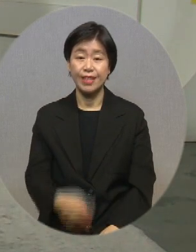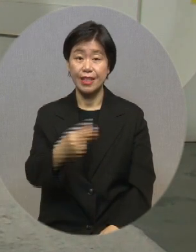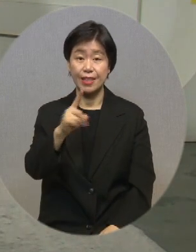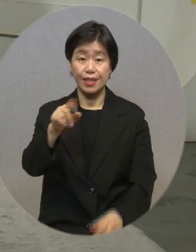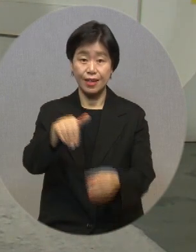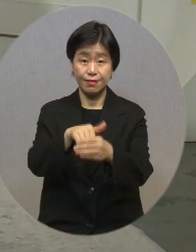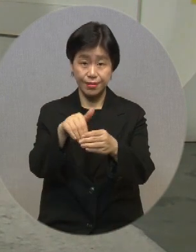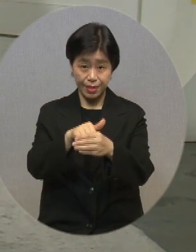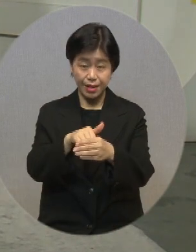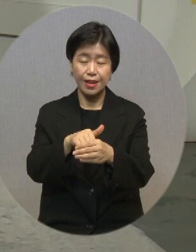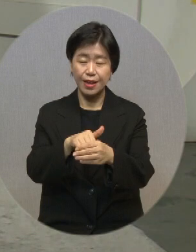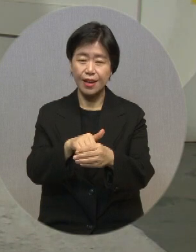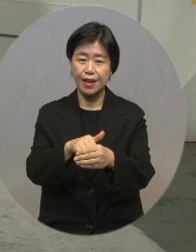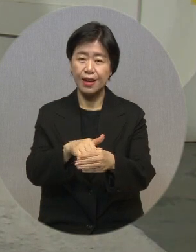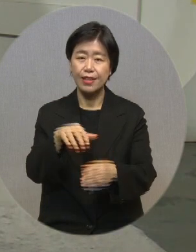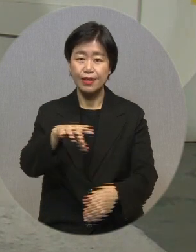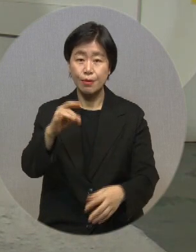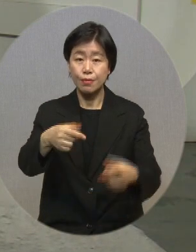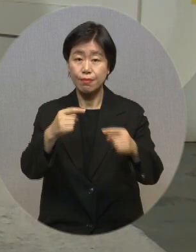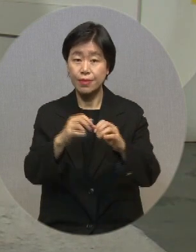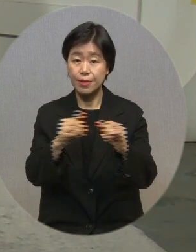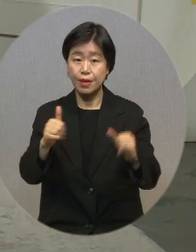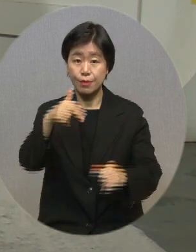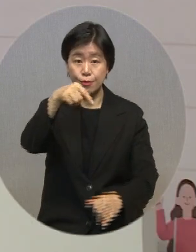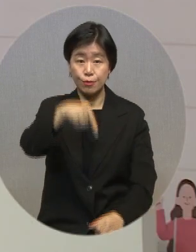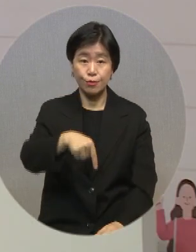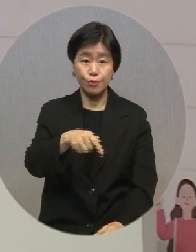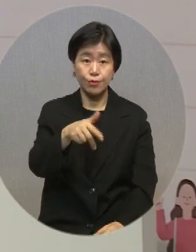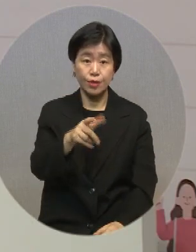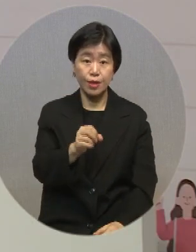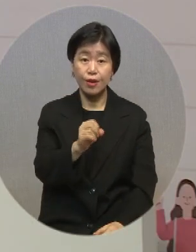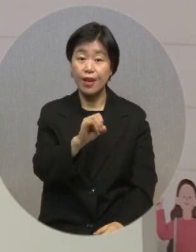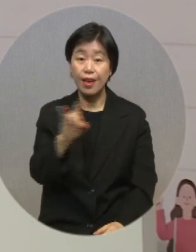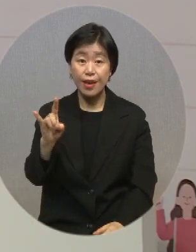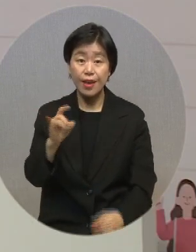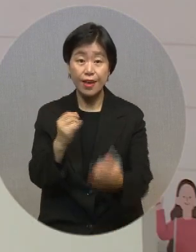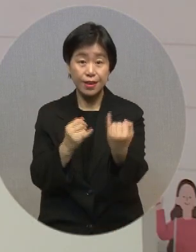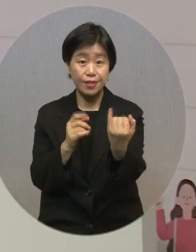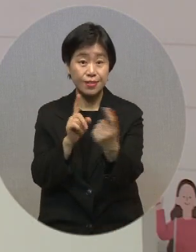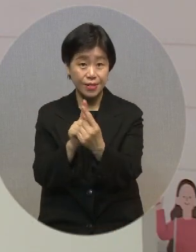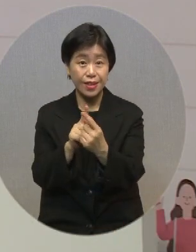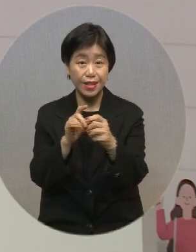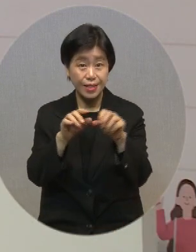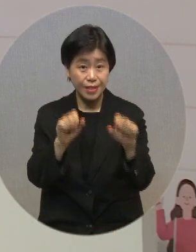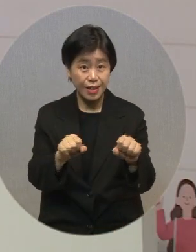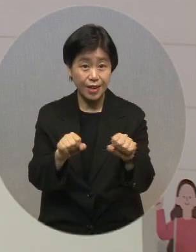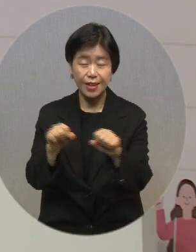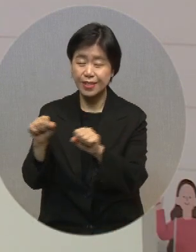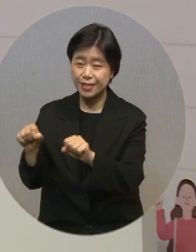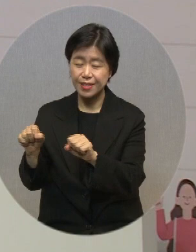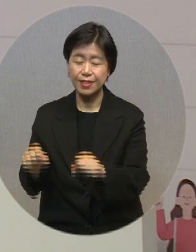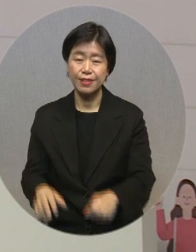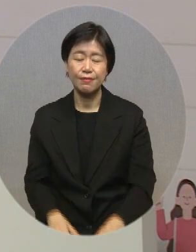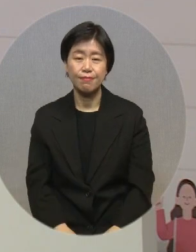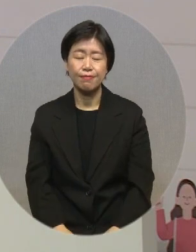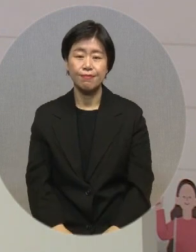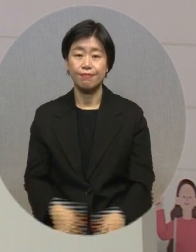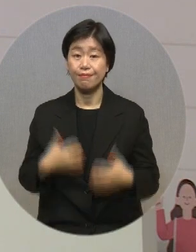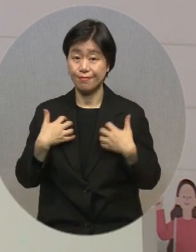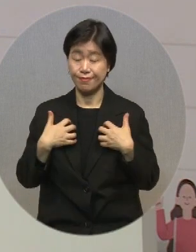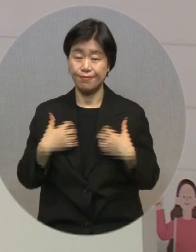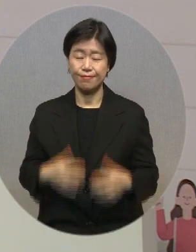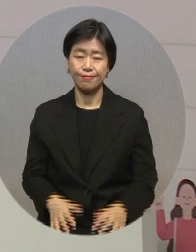번째 참가자 주경혜님을 만나보겠습니다. 반갑습니다. 안녕하세요. 네, 안녕하세요. 네.